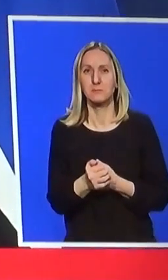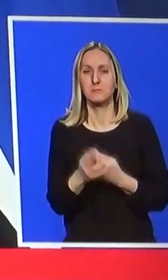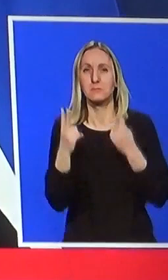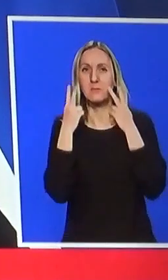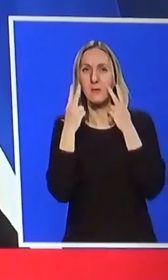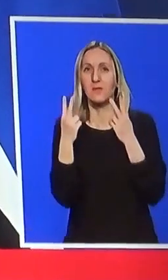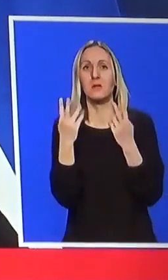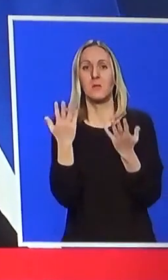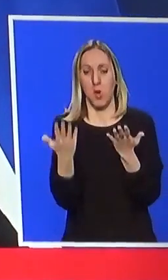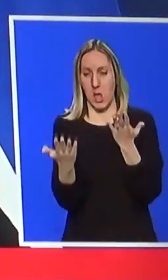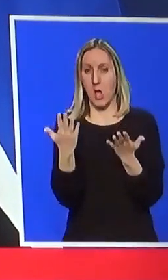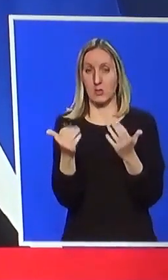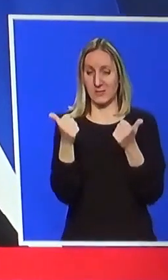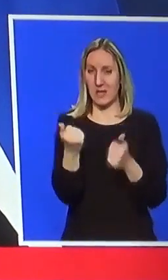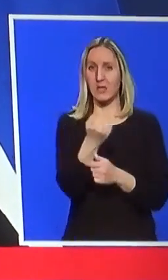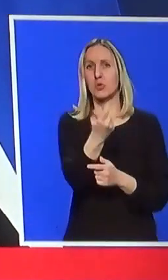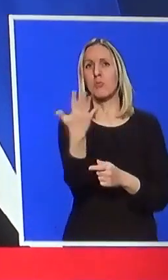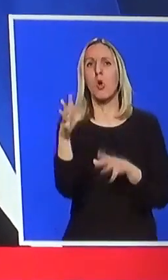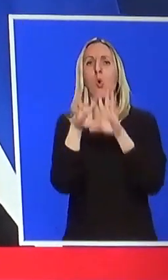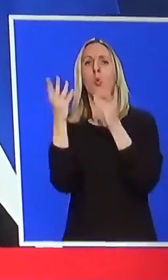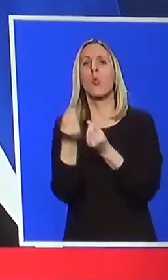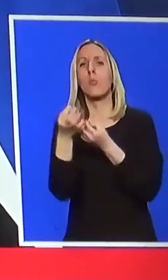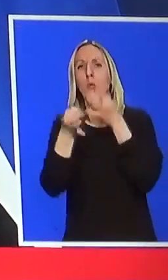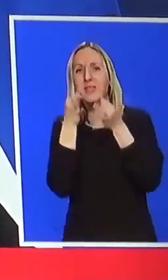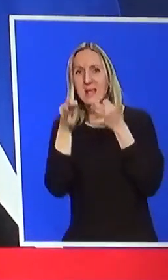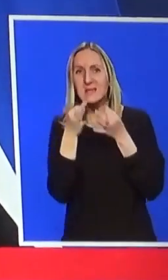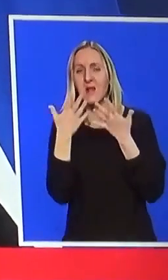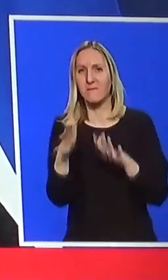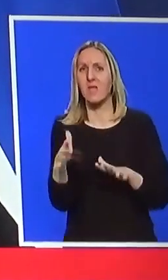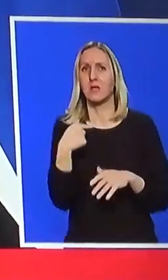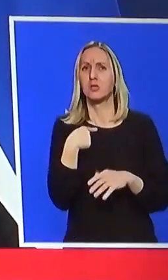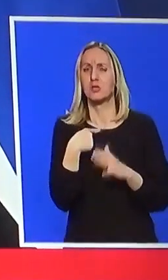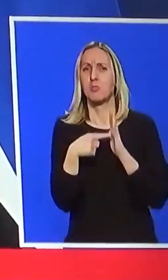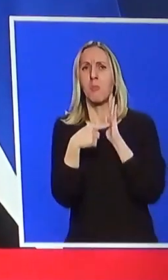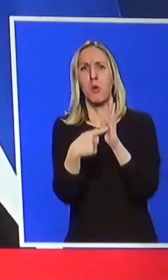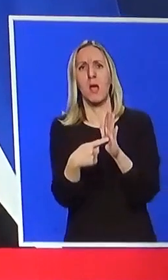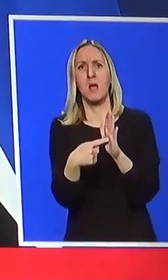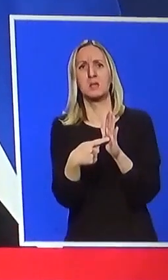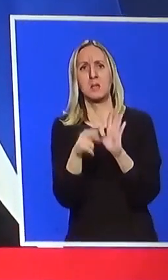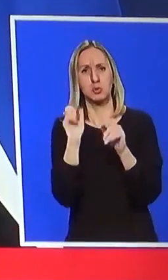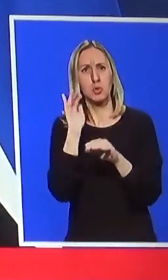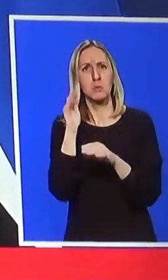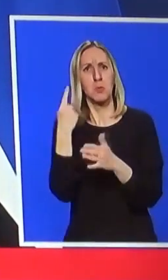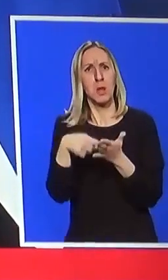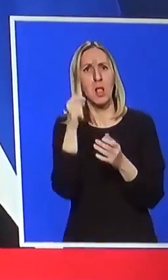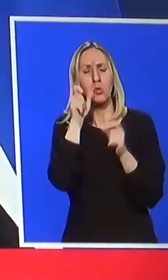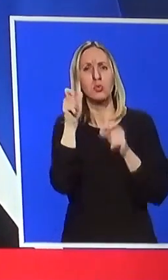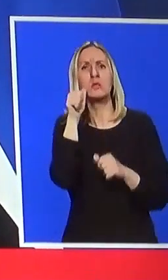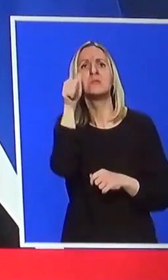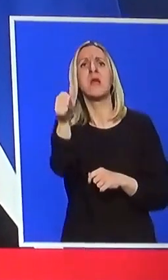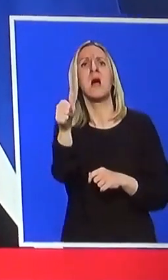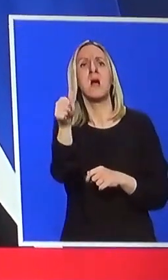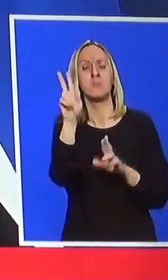sadašnjeg broja ukupno testiranih, napominjem da je taj da smo već pokazali da možemo i 1000 ljudi da testiramo